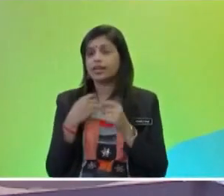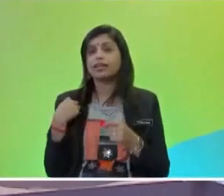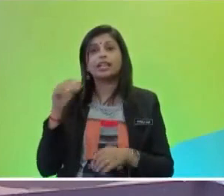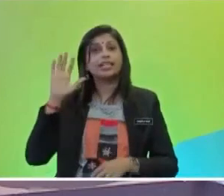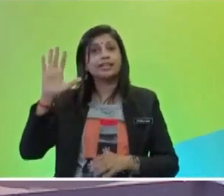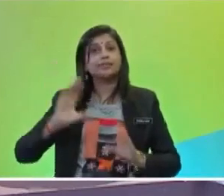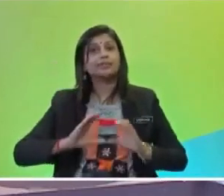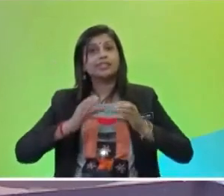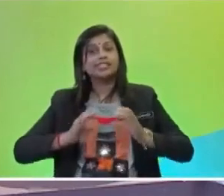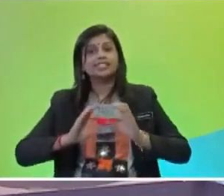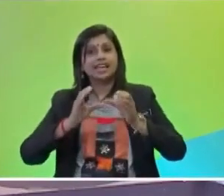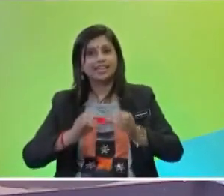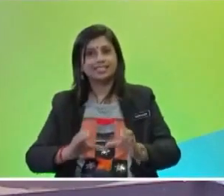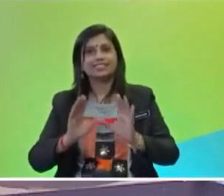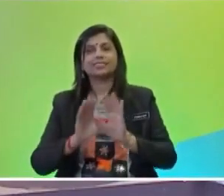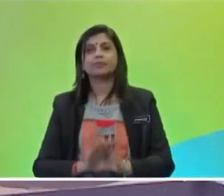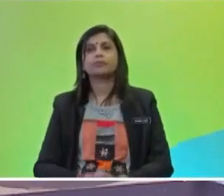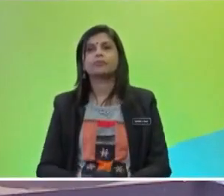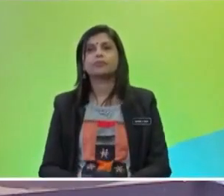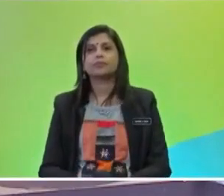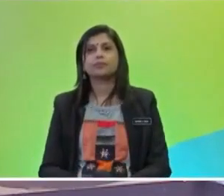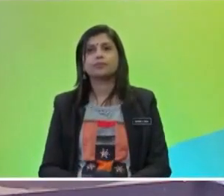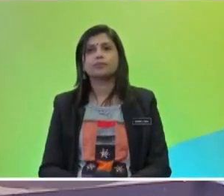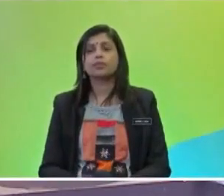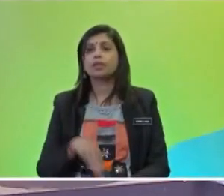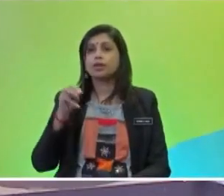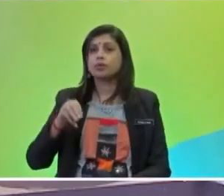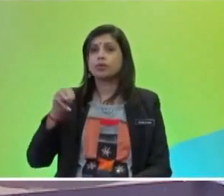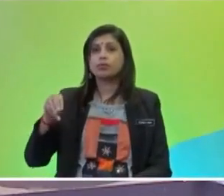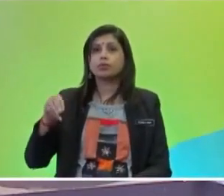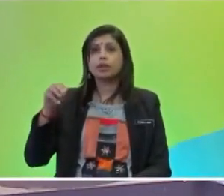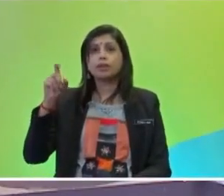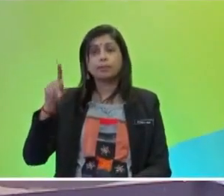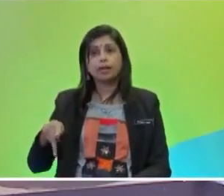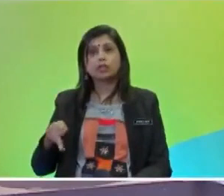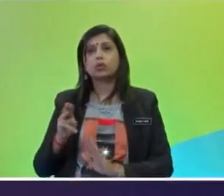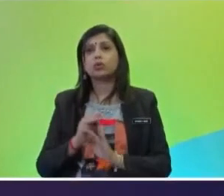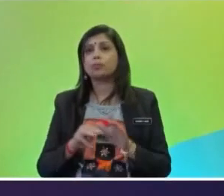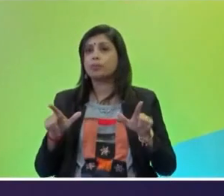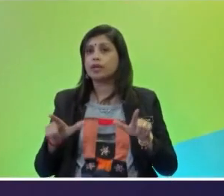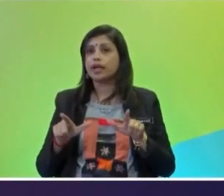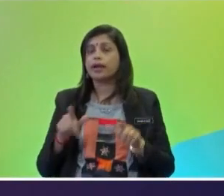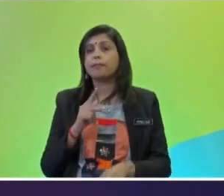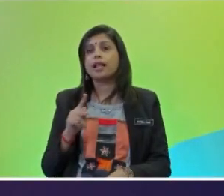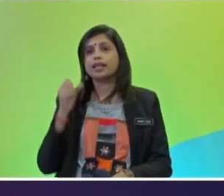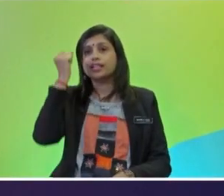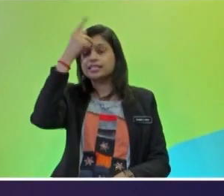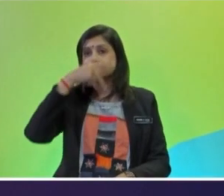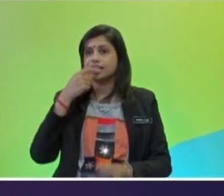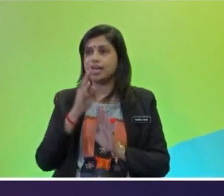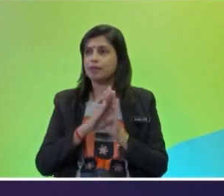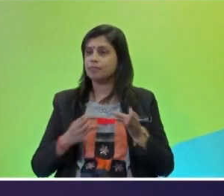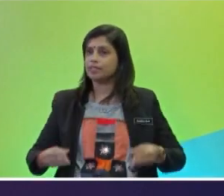tahu. Okey, murid-murid perlu tahu. Murid-murid patut mengamalkan sikap berterima kasih